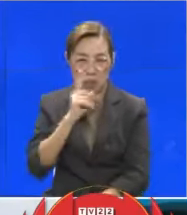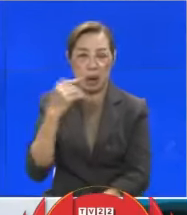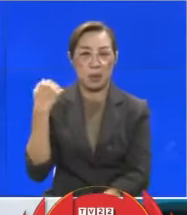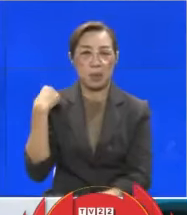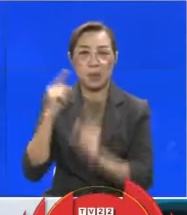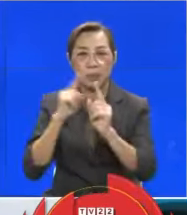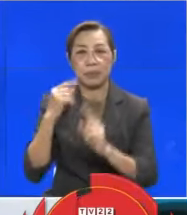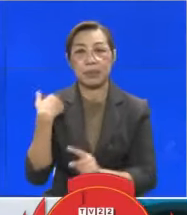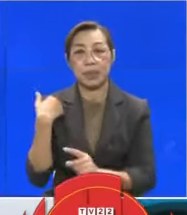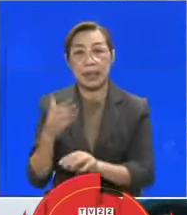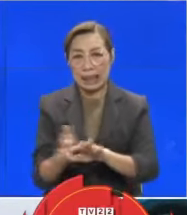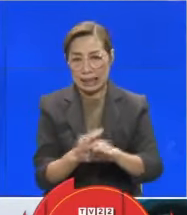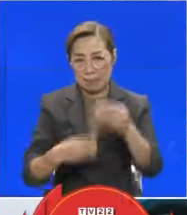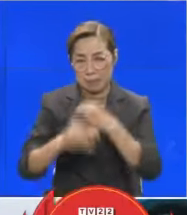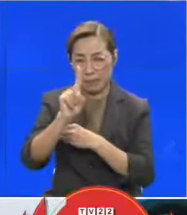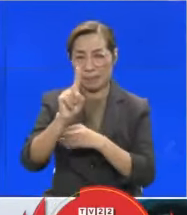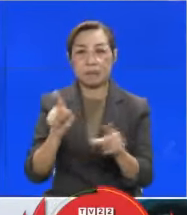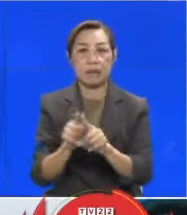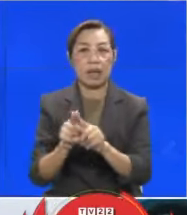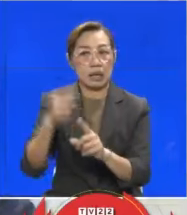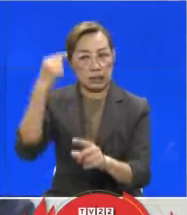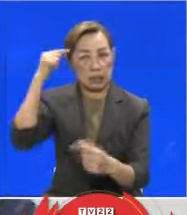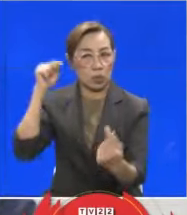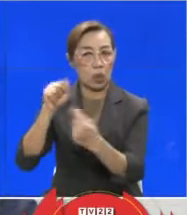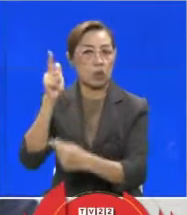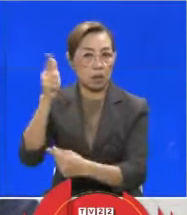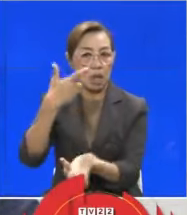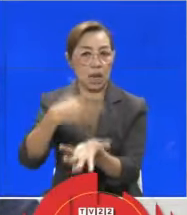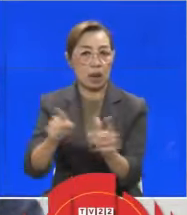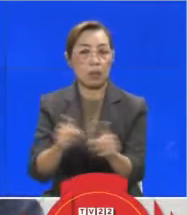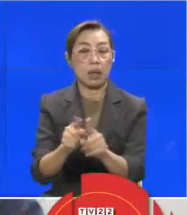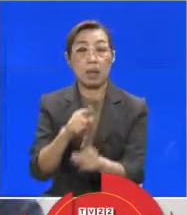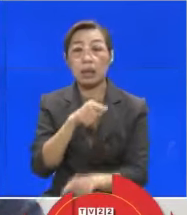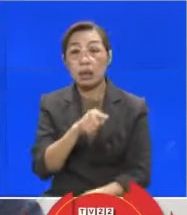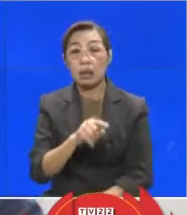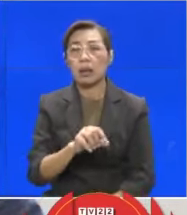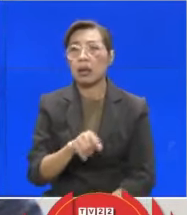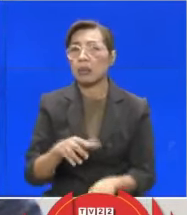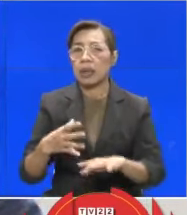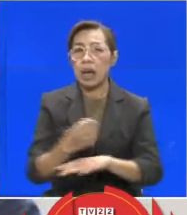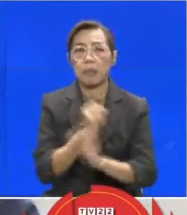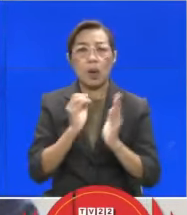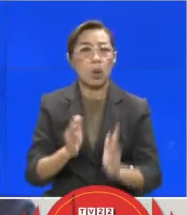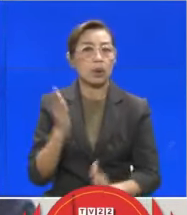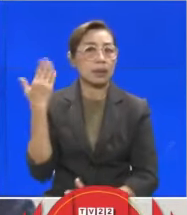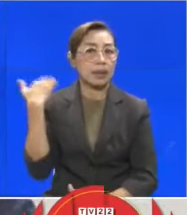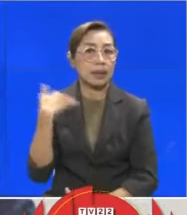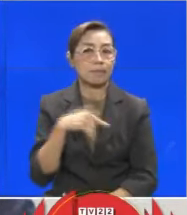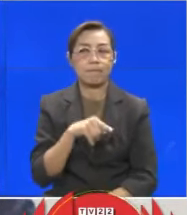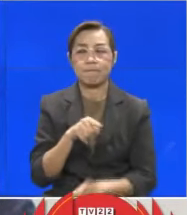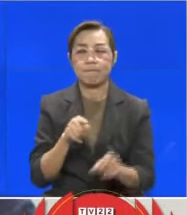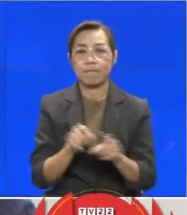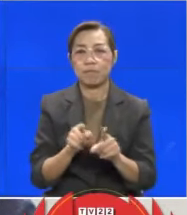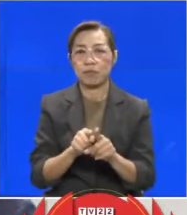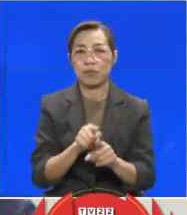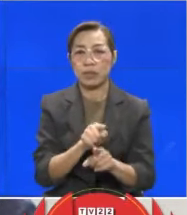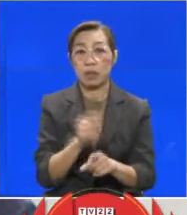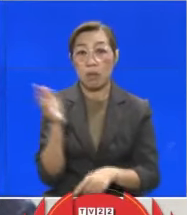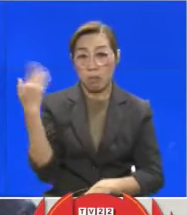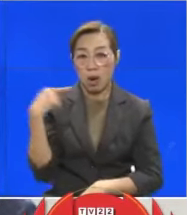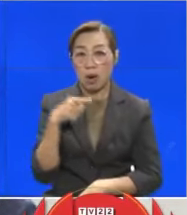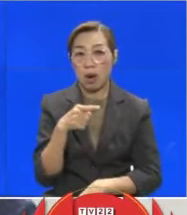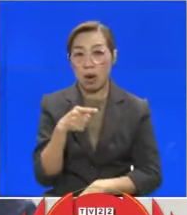อีกคนหนึ่งที่ก็มามีความเห็นในเรื่องนี้ก็เป็นอดีตนักการเมืองที่ก็ เคยที่จะต้องโ